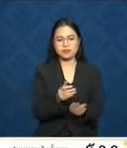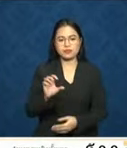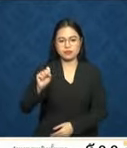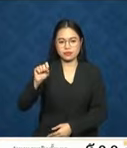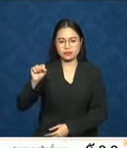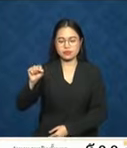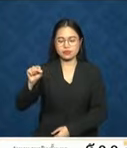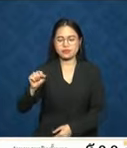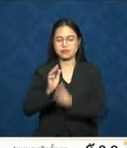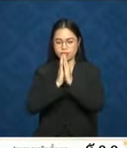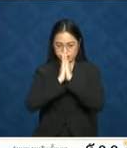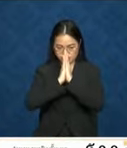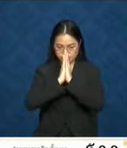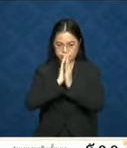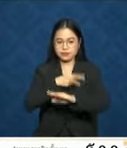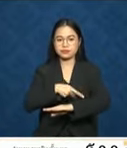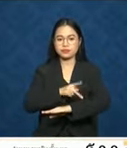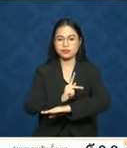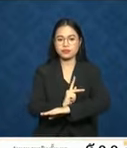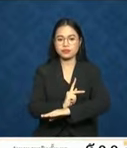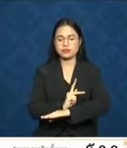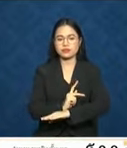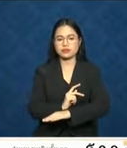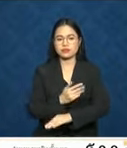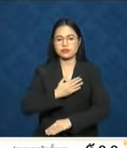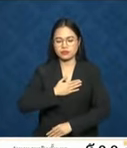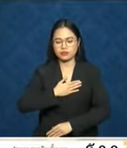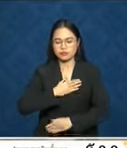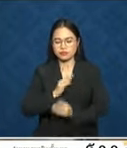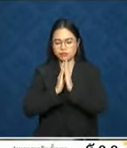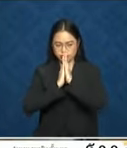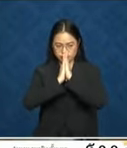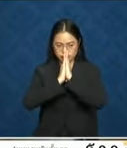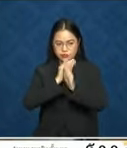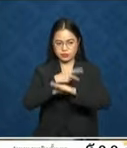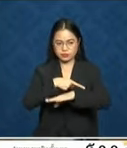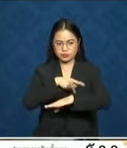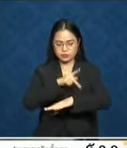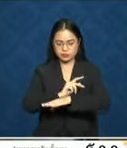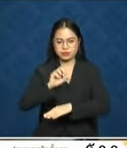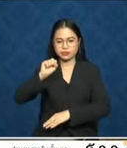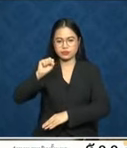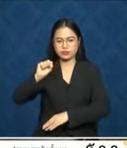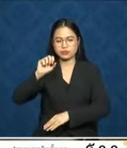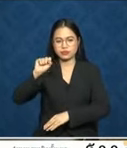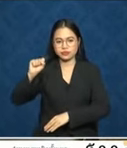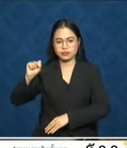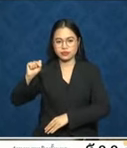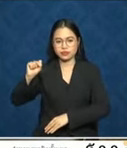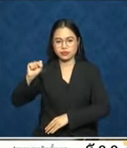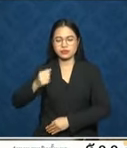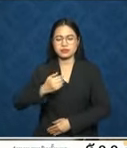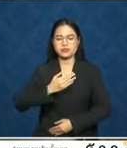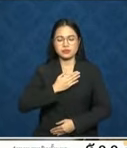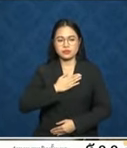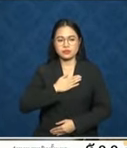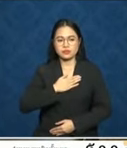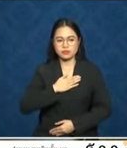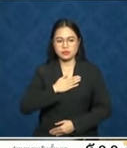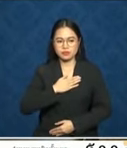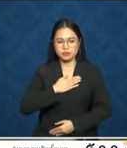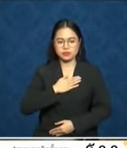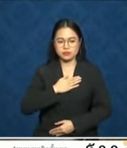ขอบคุณครับท่านประธานครับกราบเรียนท่านประธานสภาผู้แทนราษฎรที่เคารพผมนายกิตติทัศน์แสงธนโยตินส.ส.บัญชีรายชื่อพรรค